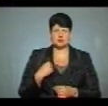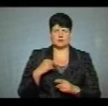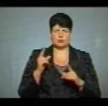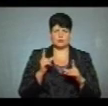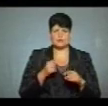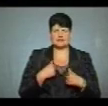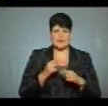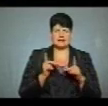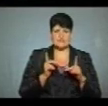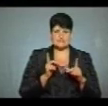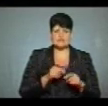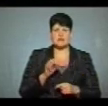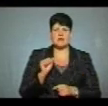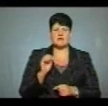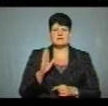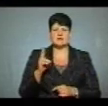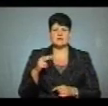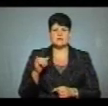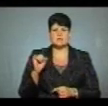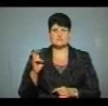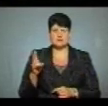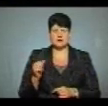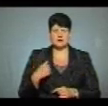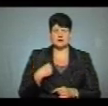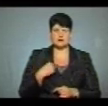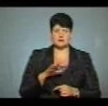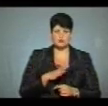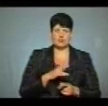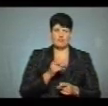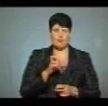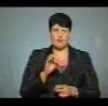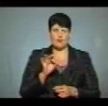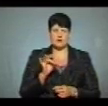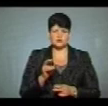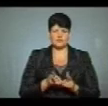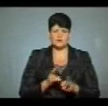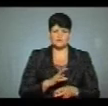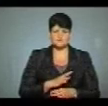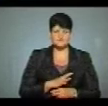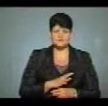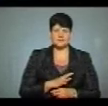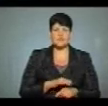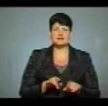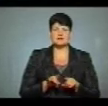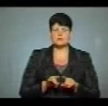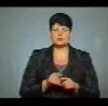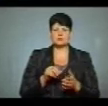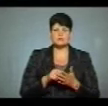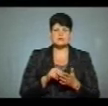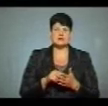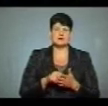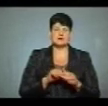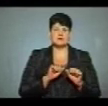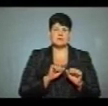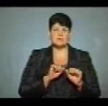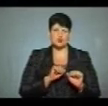хоч я їздив, в дійці я був. Борщ варив. Також на виставці представили військовий броньований автомобіль